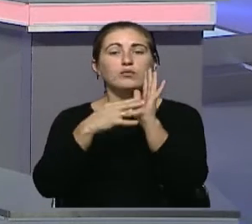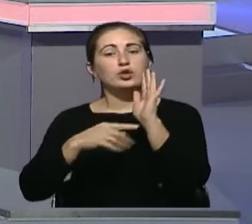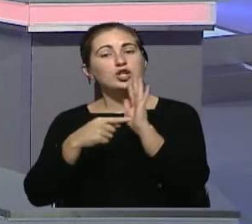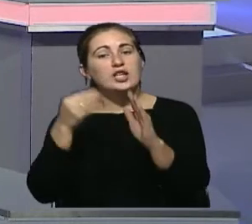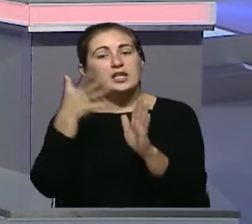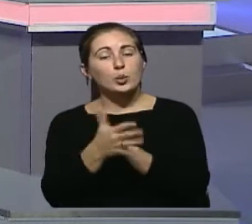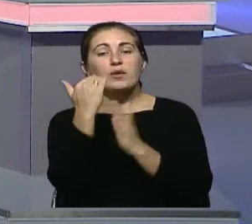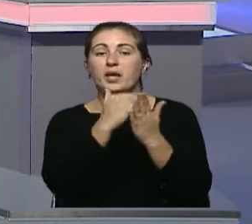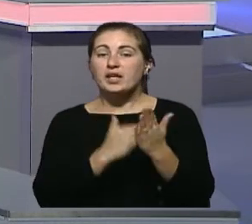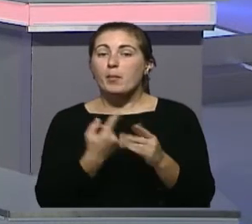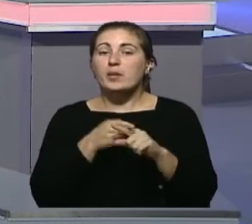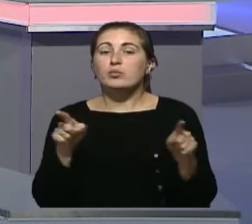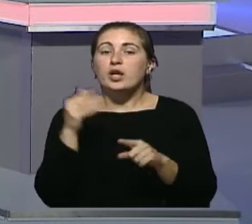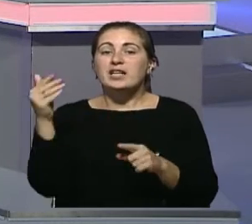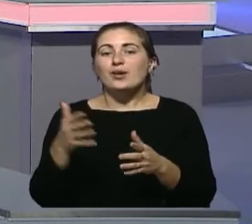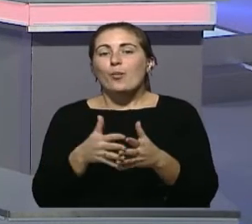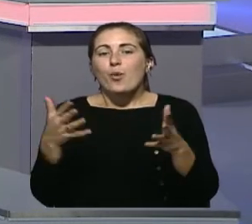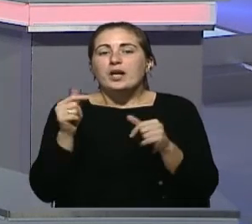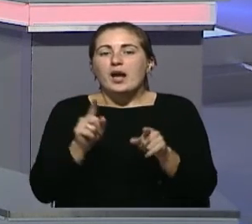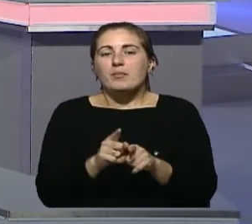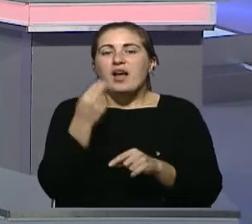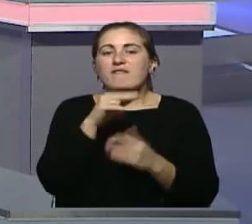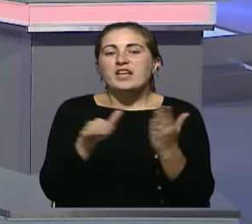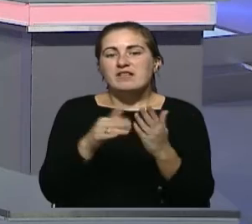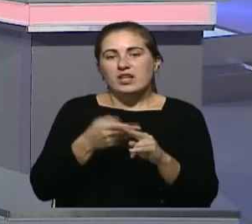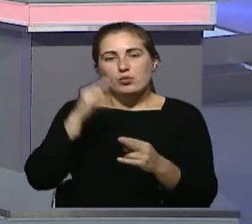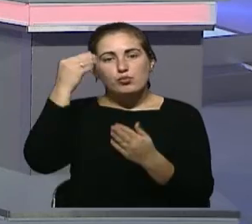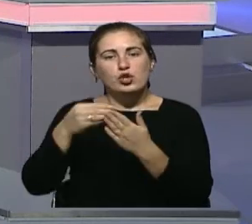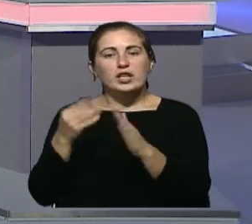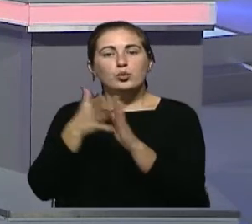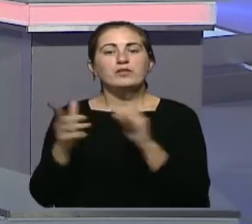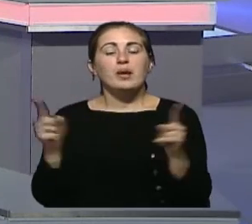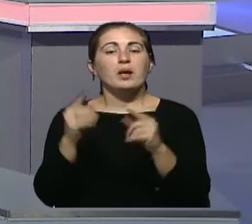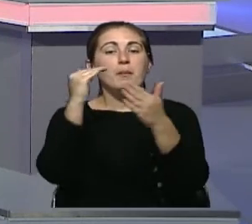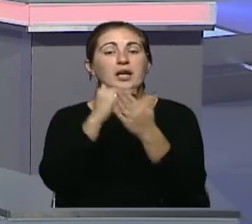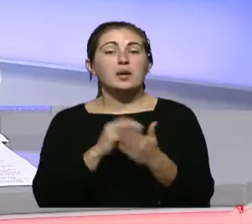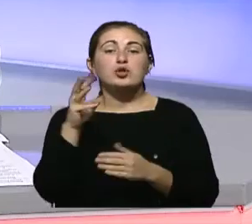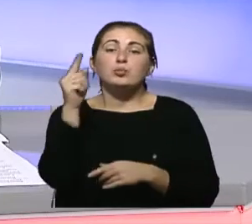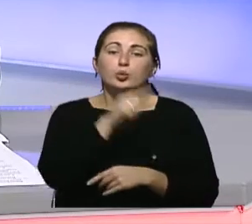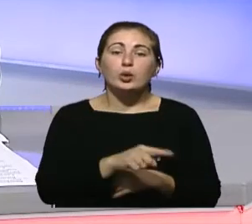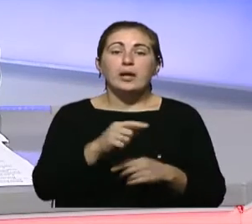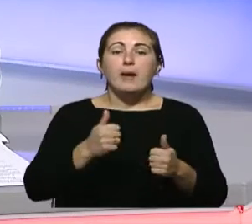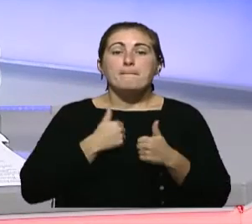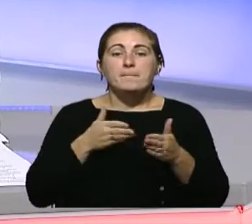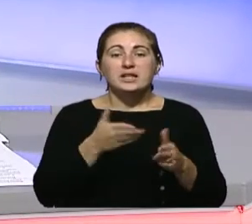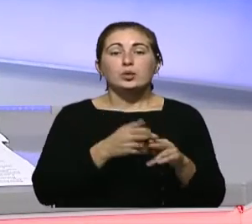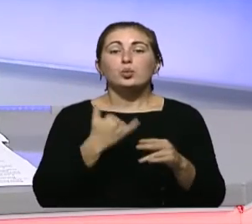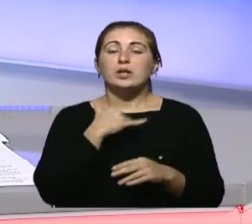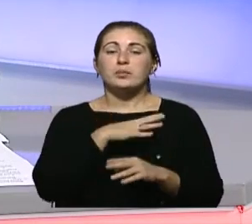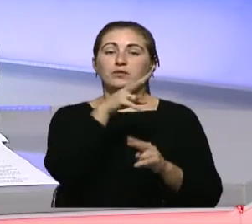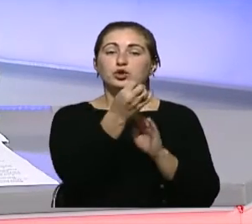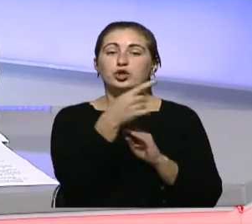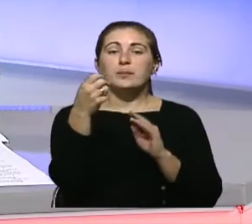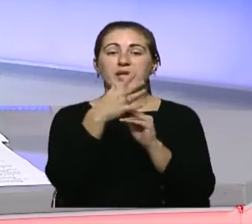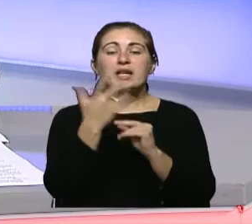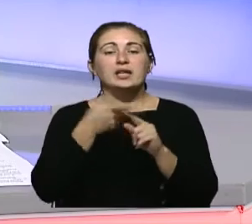расходов программных, да, потому что они более как бы эффективны, эти бюджетные расходы в рамках программ, чем тот метод, который был у нас в 2014-2015, когда он